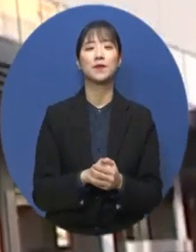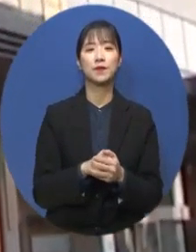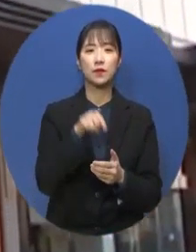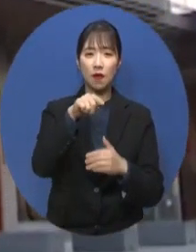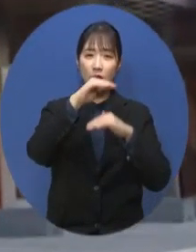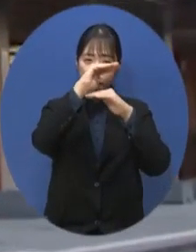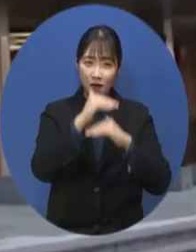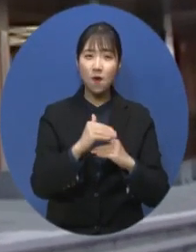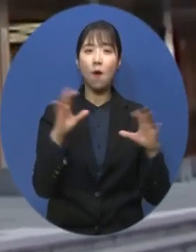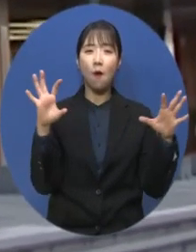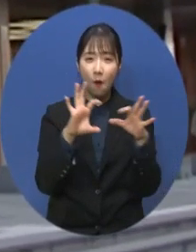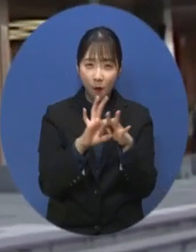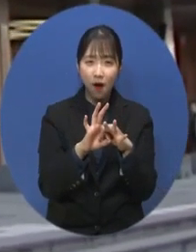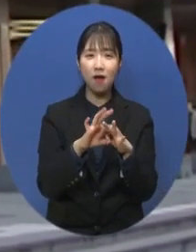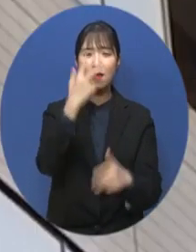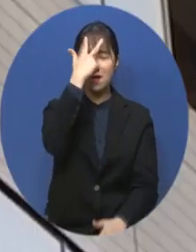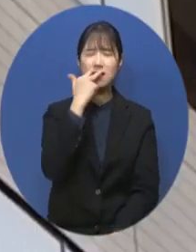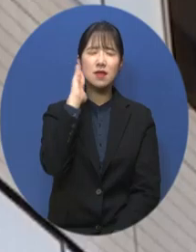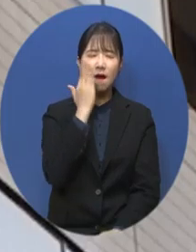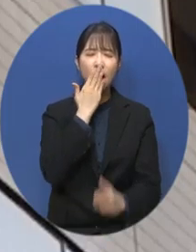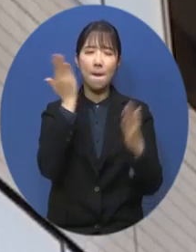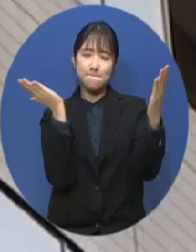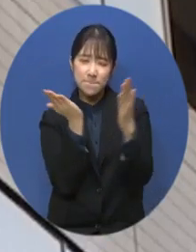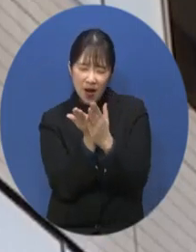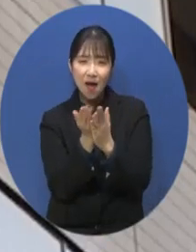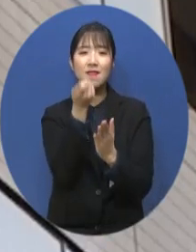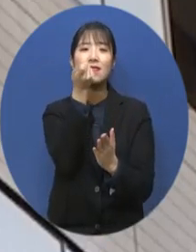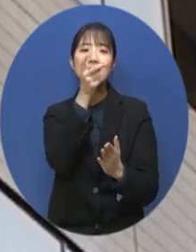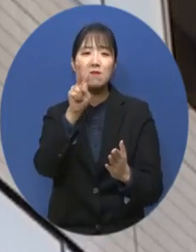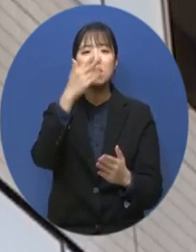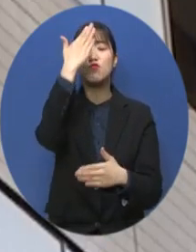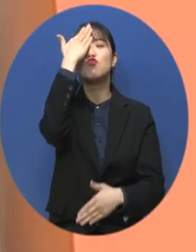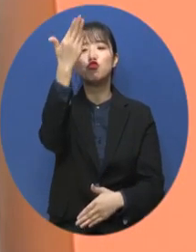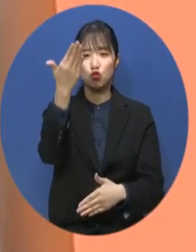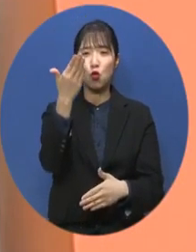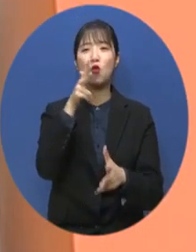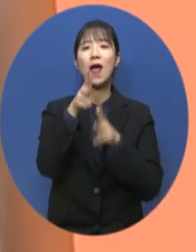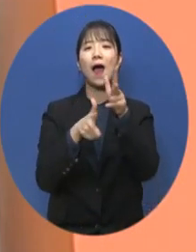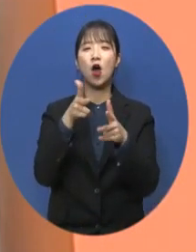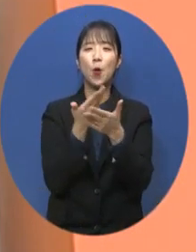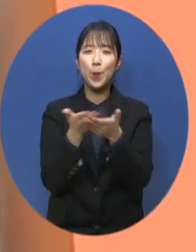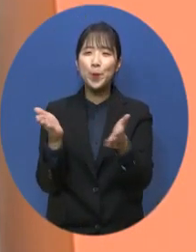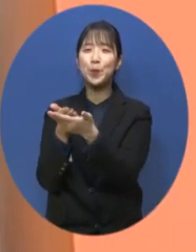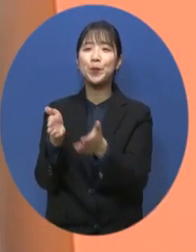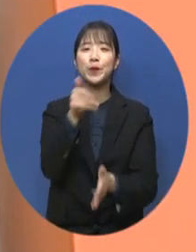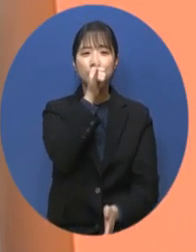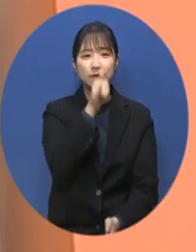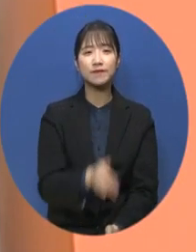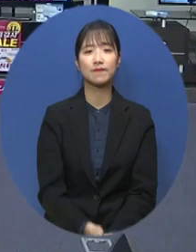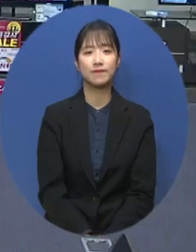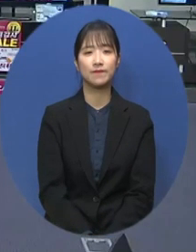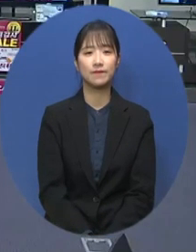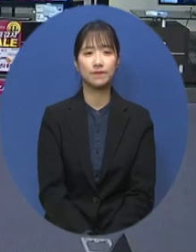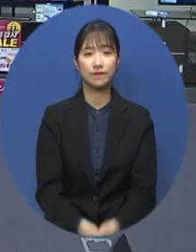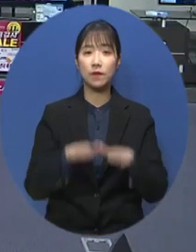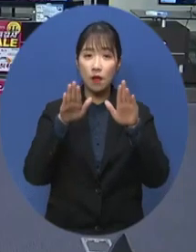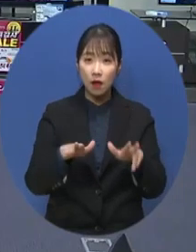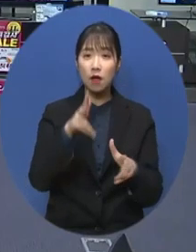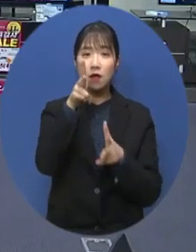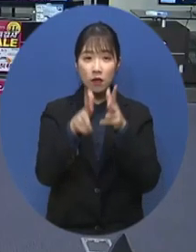이 같은 내용을 담은 실 청각장애인용 맞춤형 tv 무료 보급 사업에 실시한다고 밝혔습니다 이번